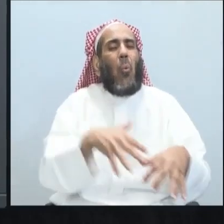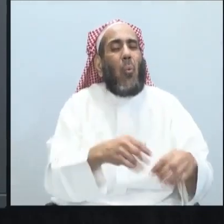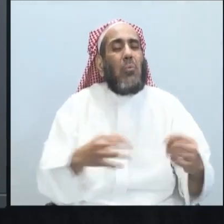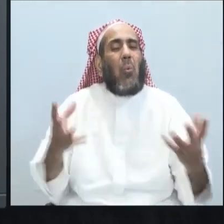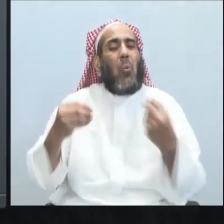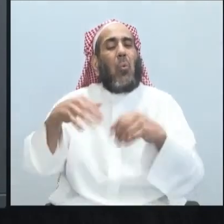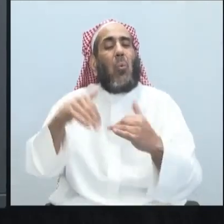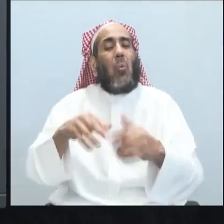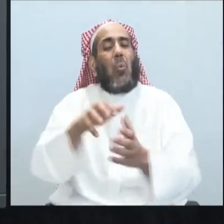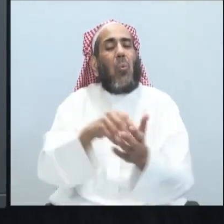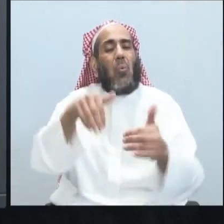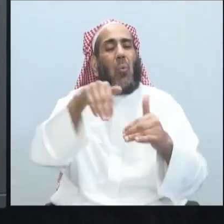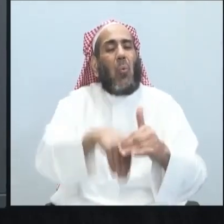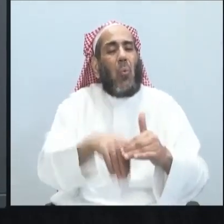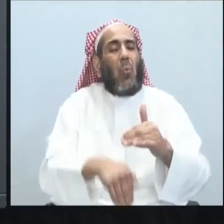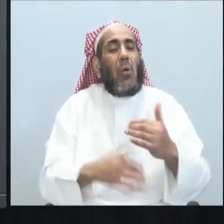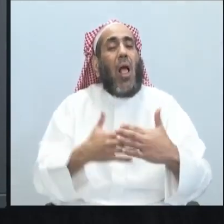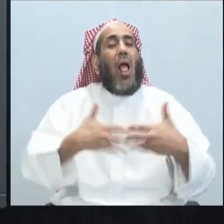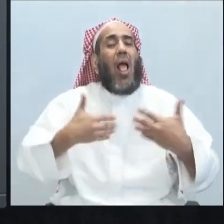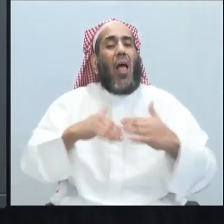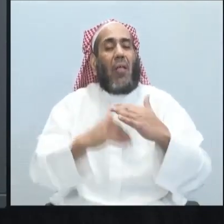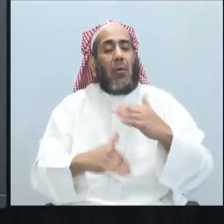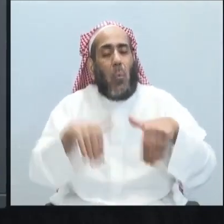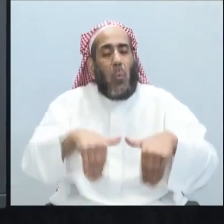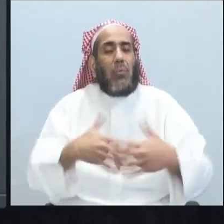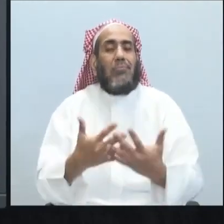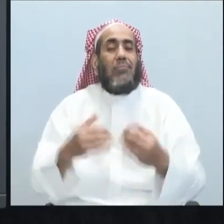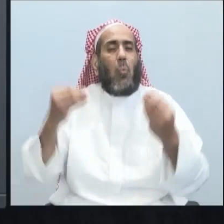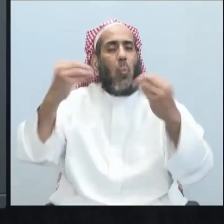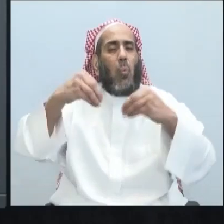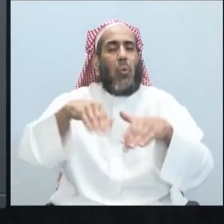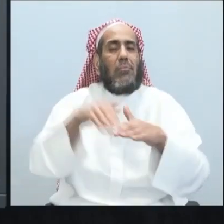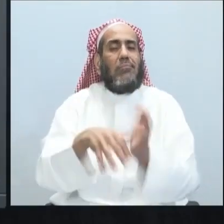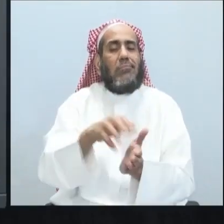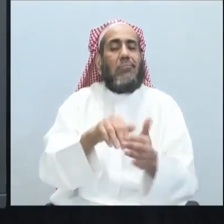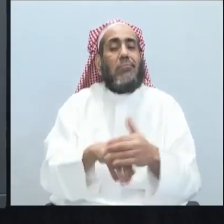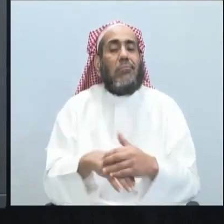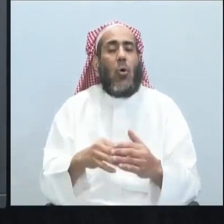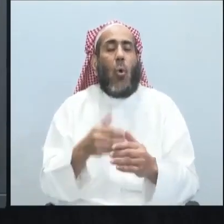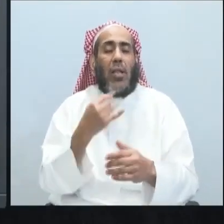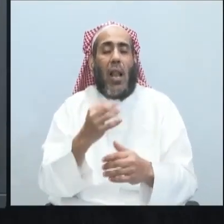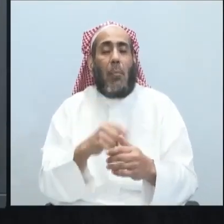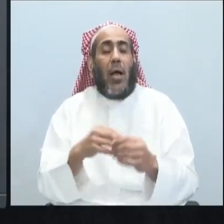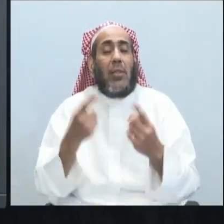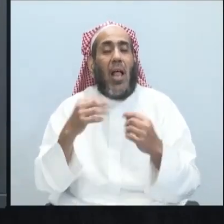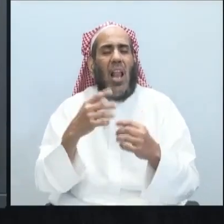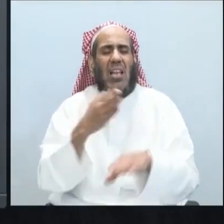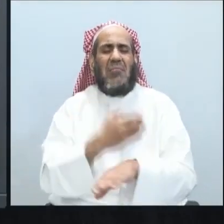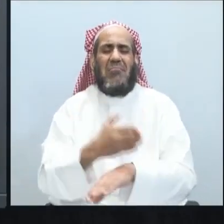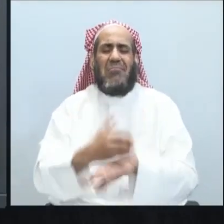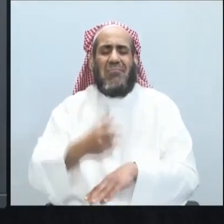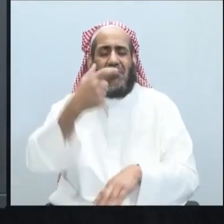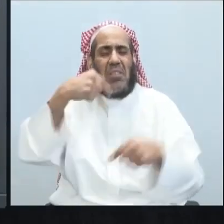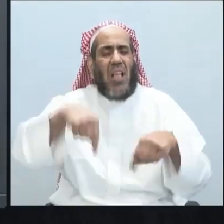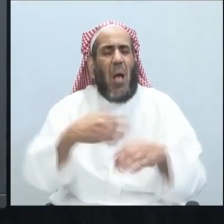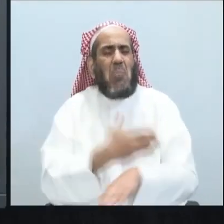ياتي قبر ويحفر مره اخرى فكانه يضحك من ذلك لكثره ما اتته من الداد فيقول ويتكلم هنا عن الحياه يقول تعب هذه الحياه كلها